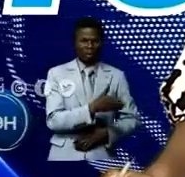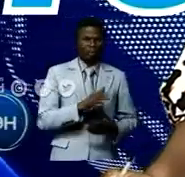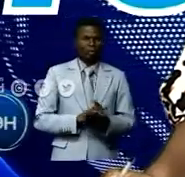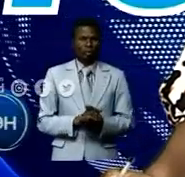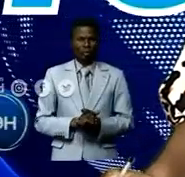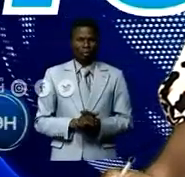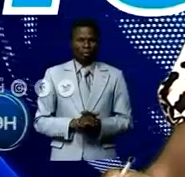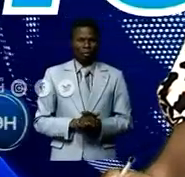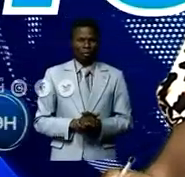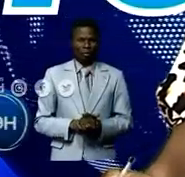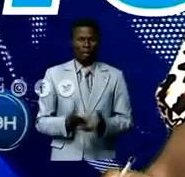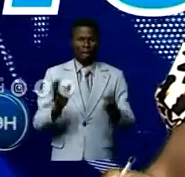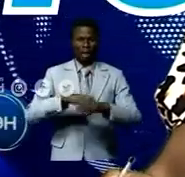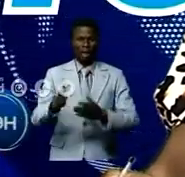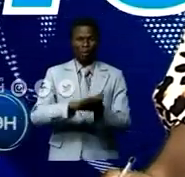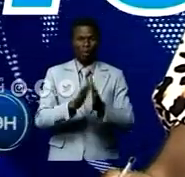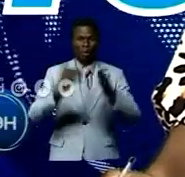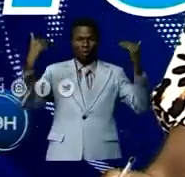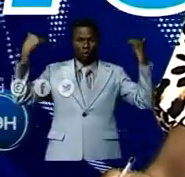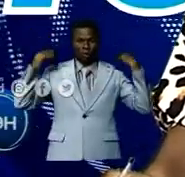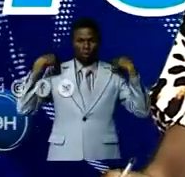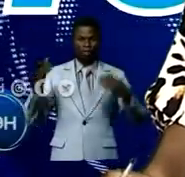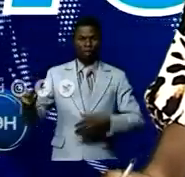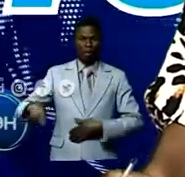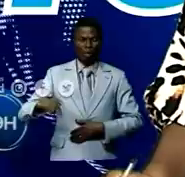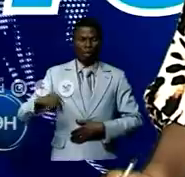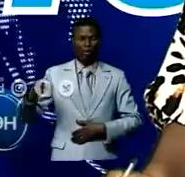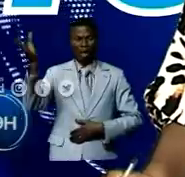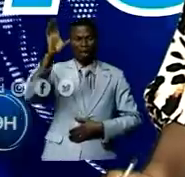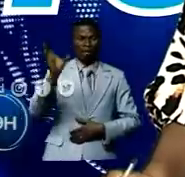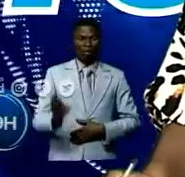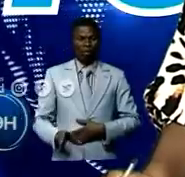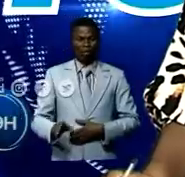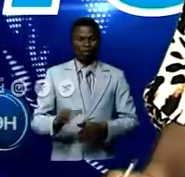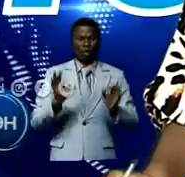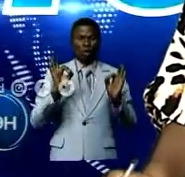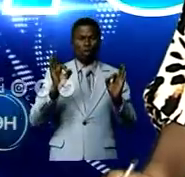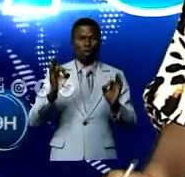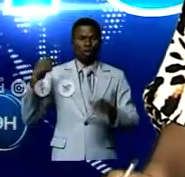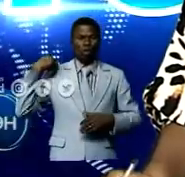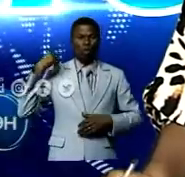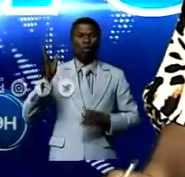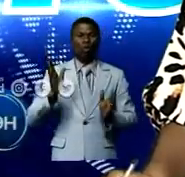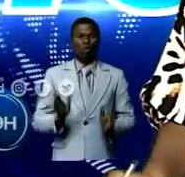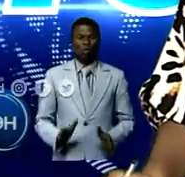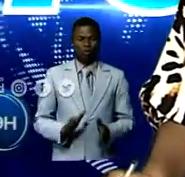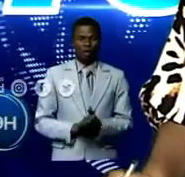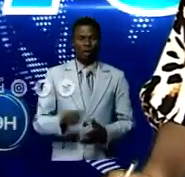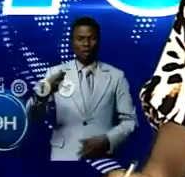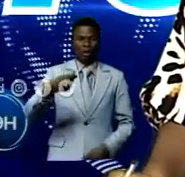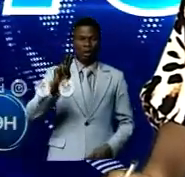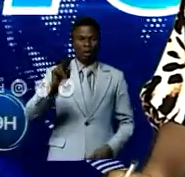Après sa prise de pouvoir à la tête de la province du Congo central, le nouveau gouverneur Guy Badou